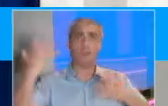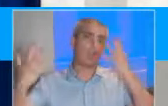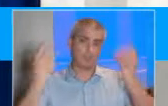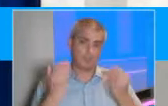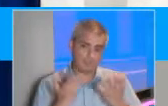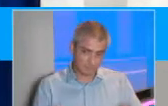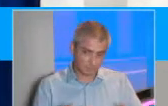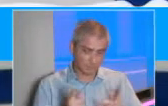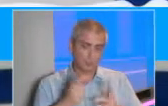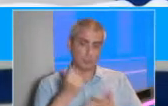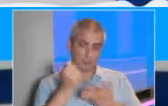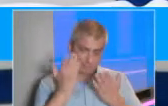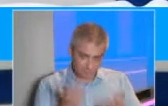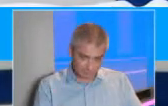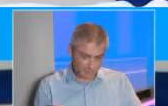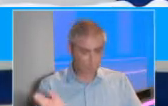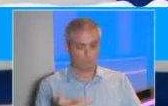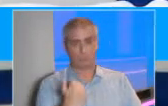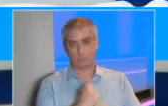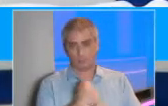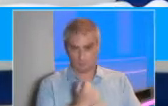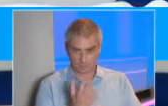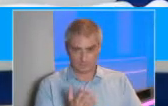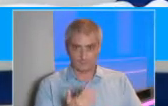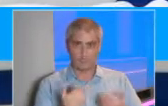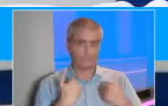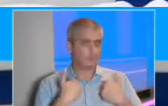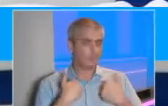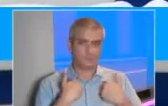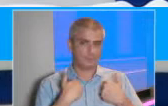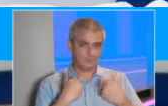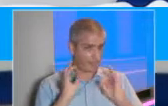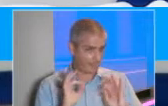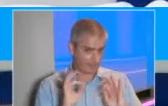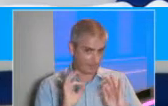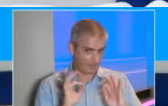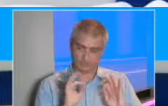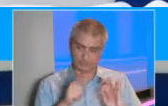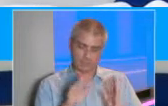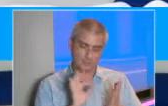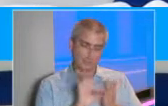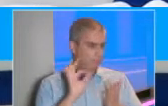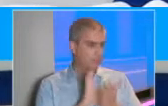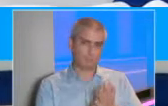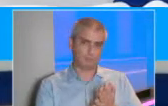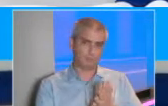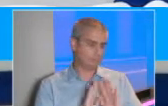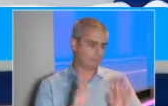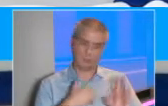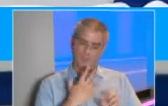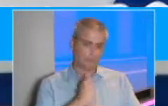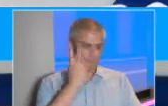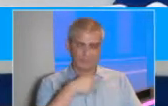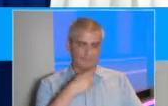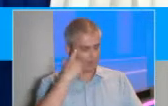באירוע הזה. יש תקציב, בוא נלך, אני באמת ובתמים זו נקודה שאינני מצליחה